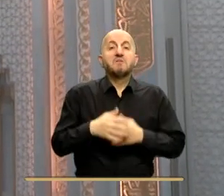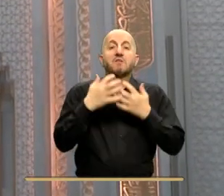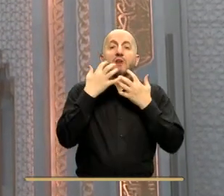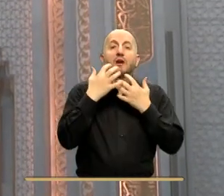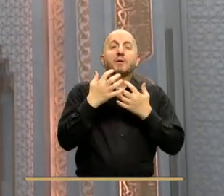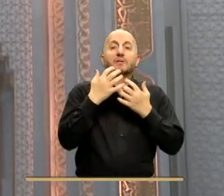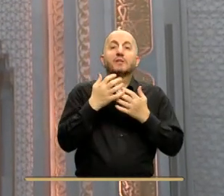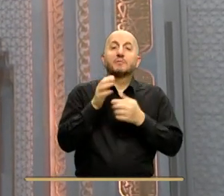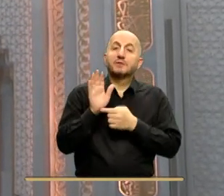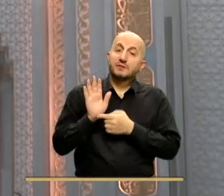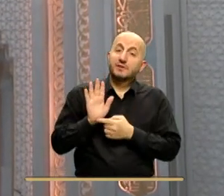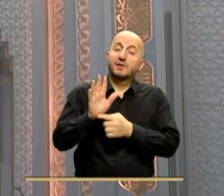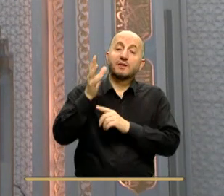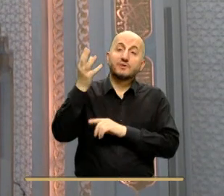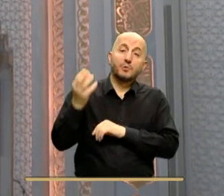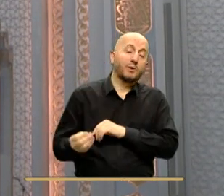Rahmetinin bir tecellisi olarak